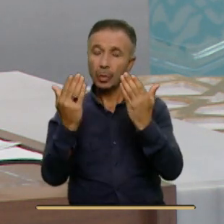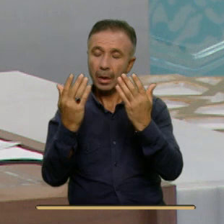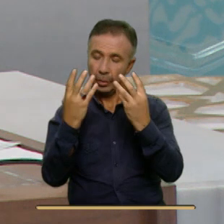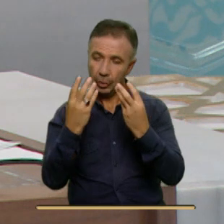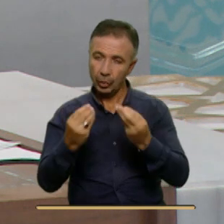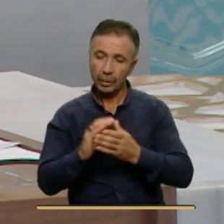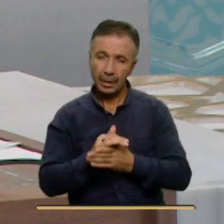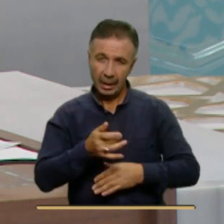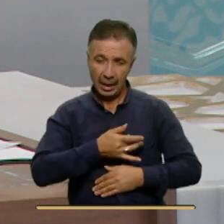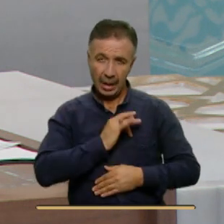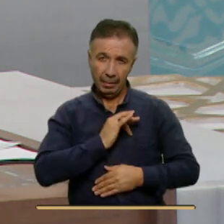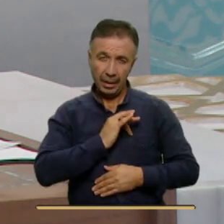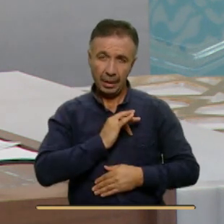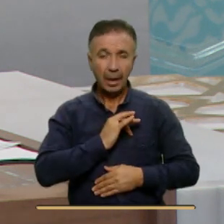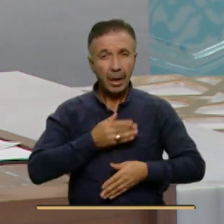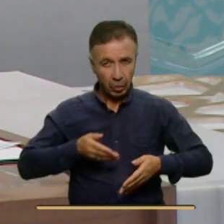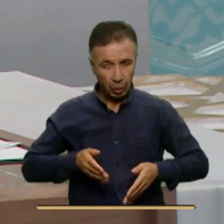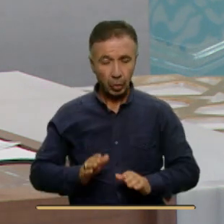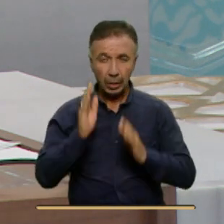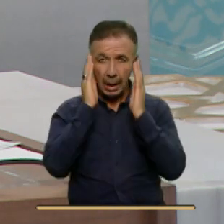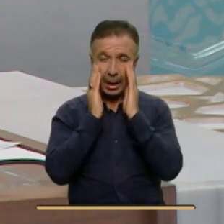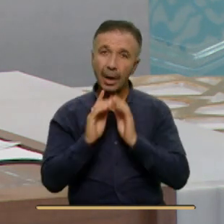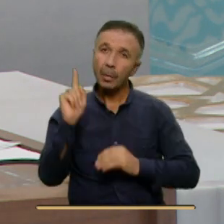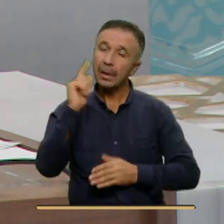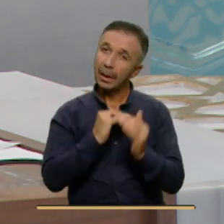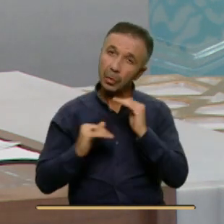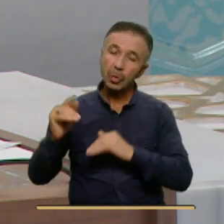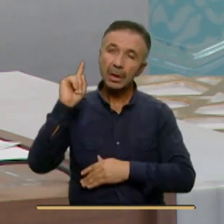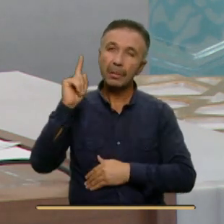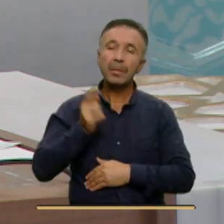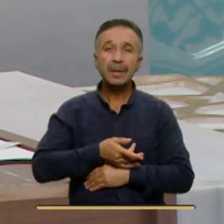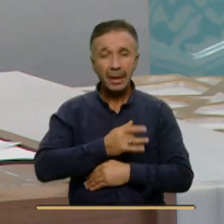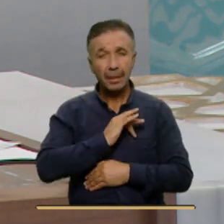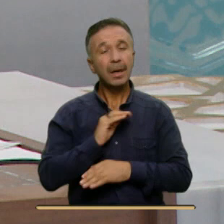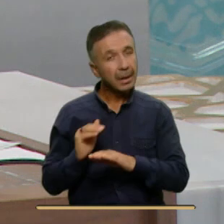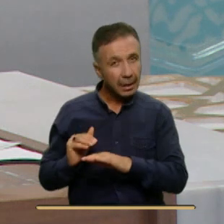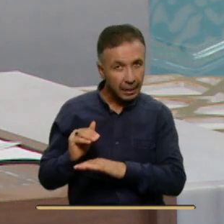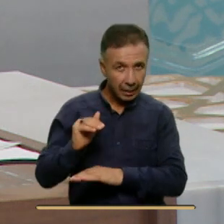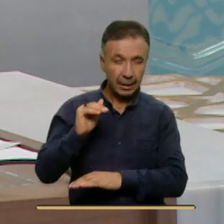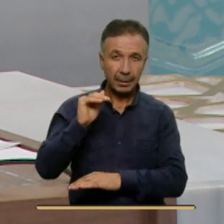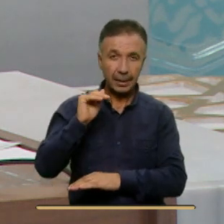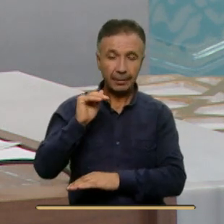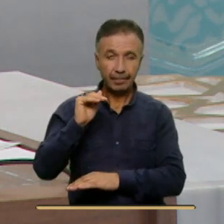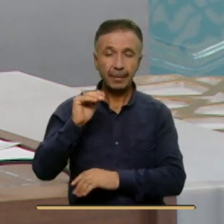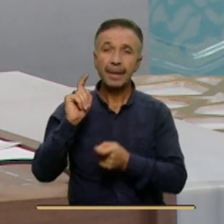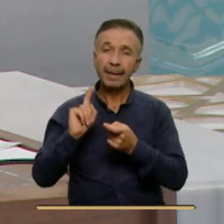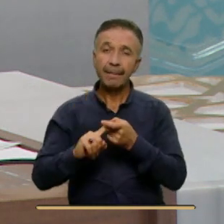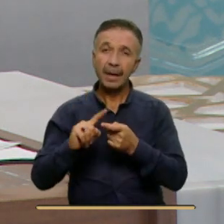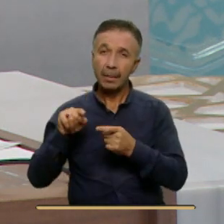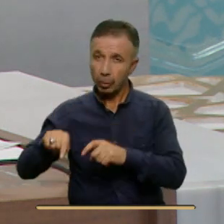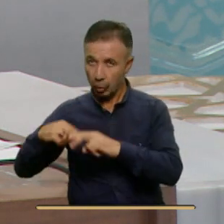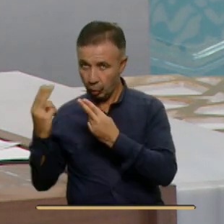İmanla doğduk elhamdülillah. Yüce Rabbimiz iman ile yaşamayı ve bu